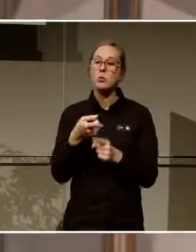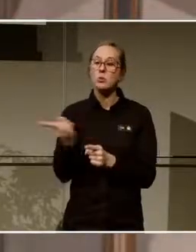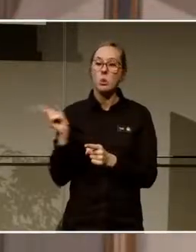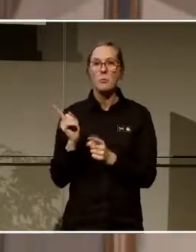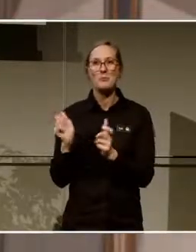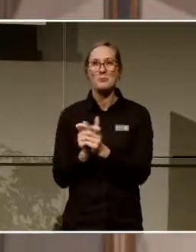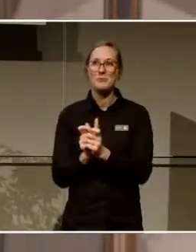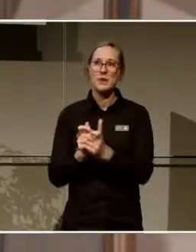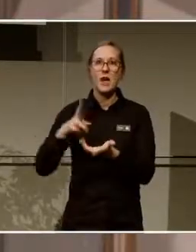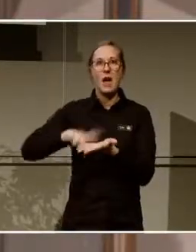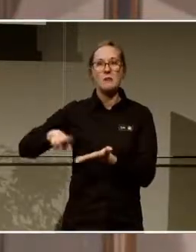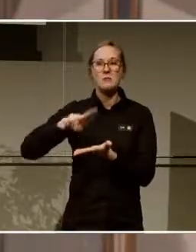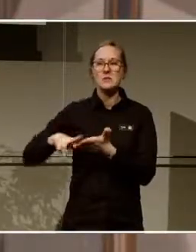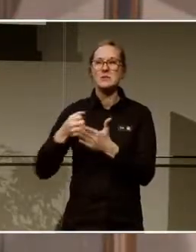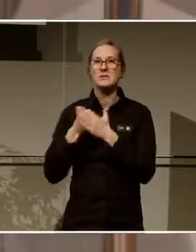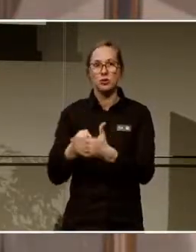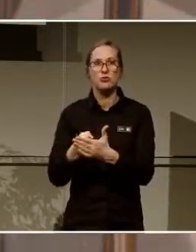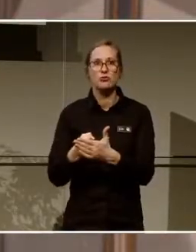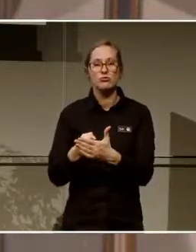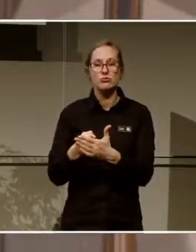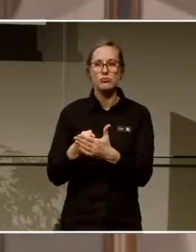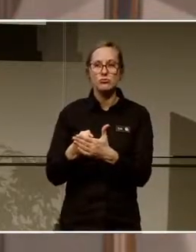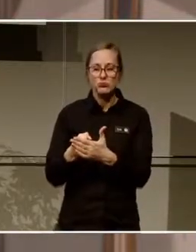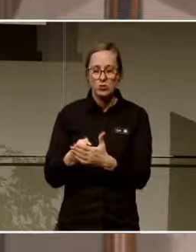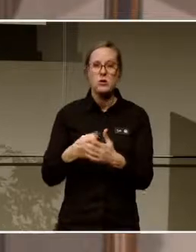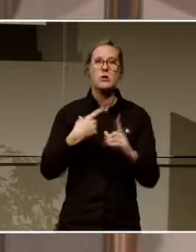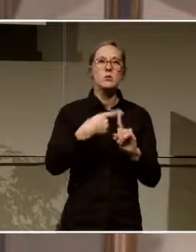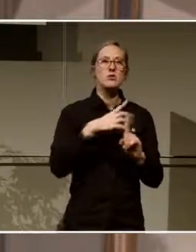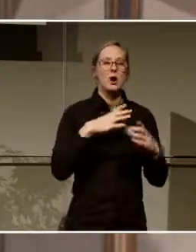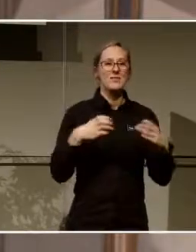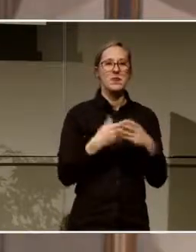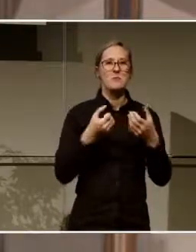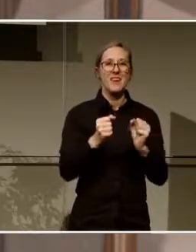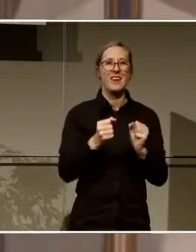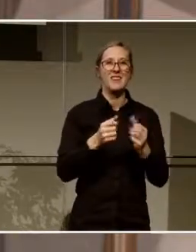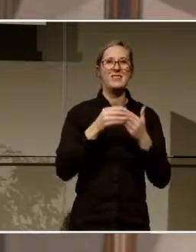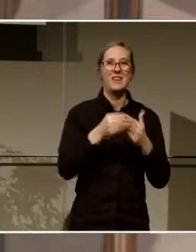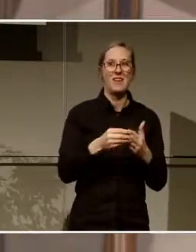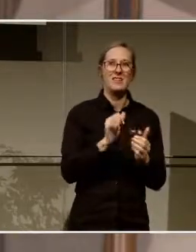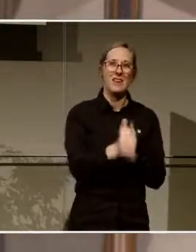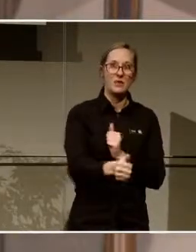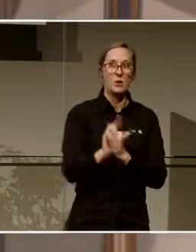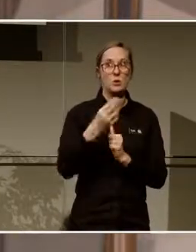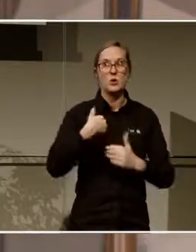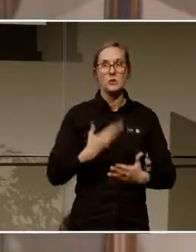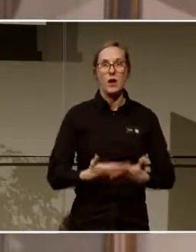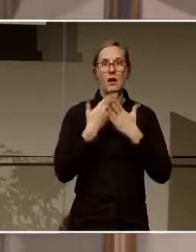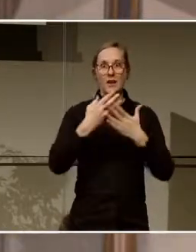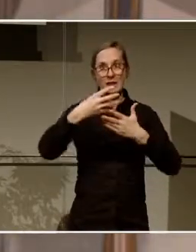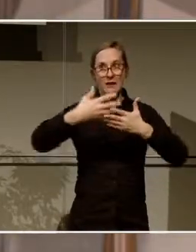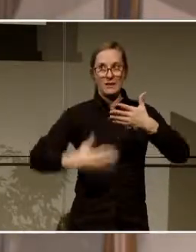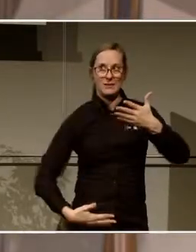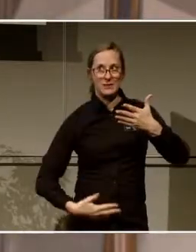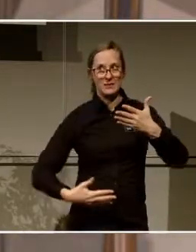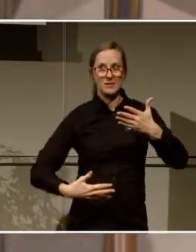slags administrativ stödpunkt. Och sen så har vi samverkansledningen. Och här tänker jag, nu tänker jag faktiskt läsa från en lista. För